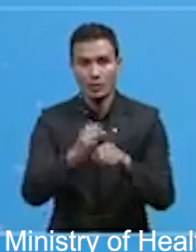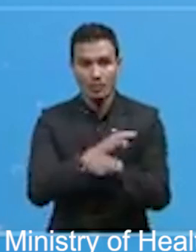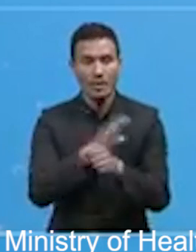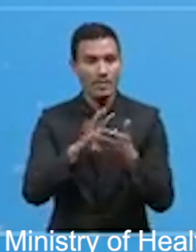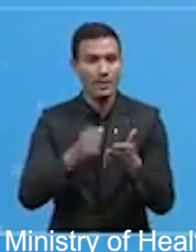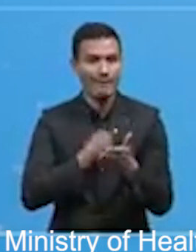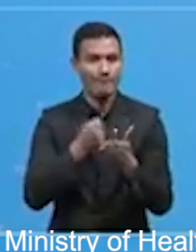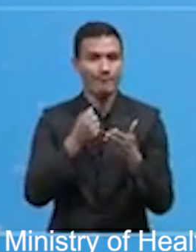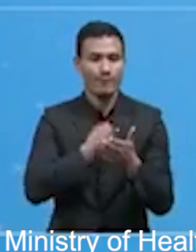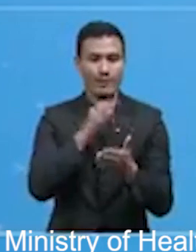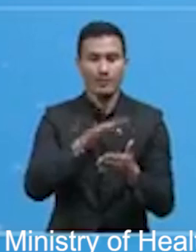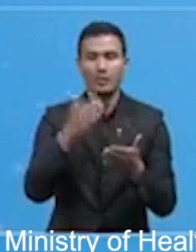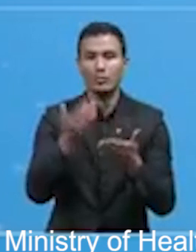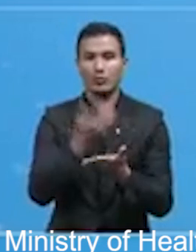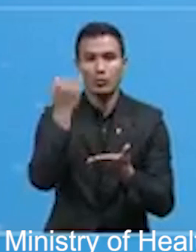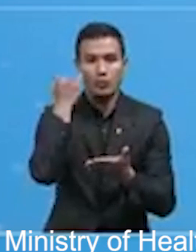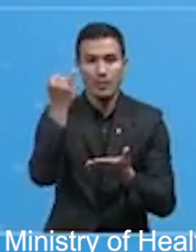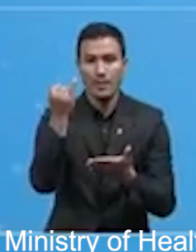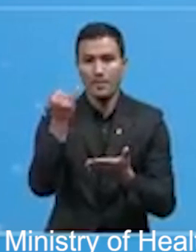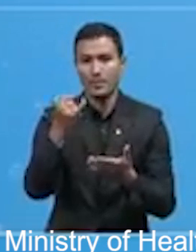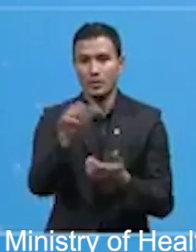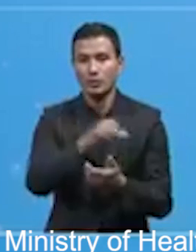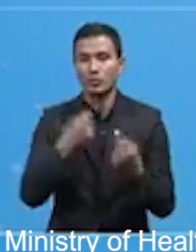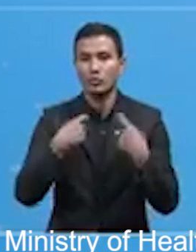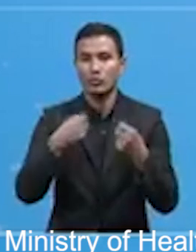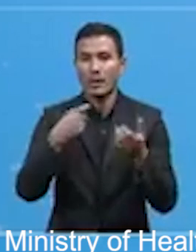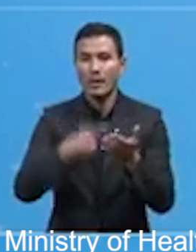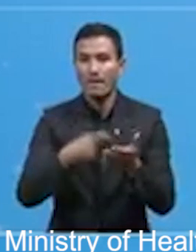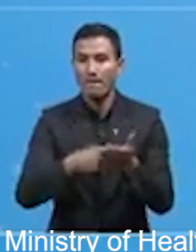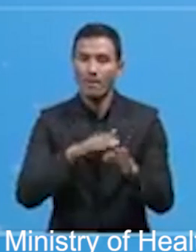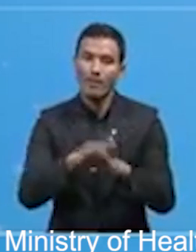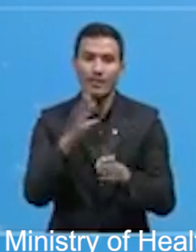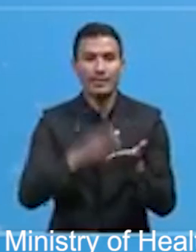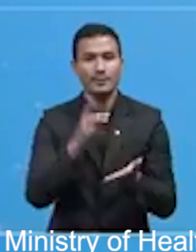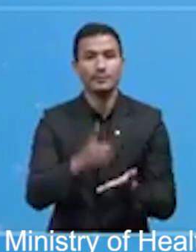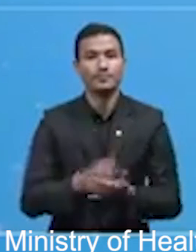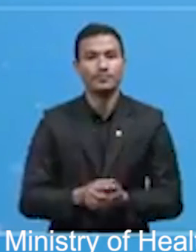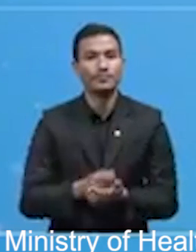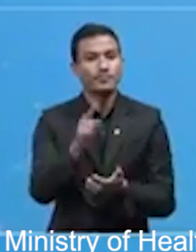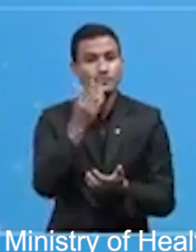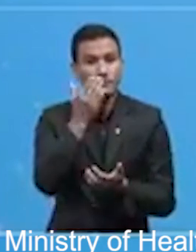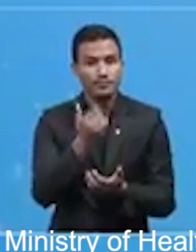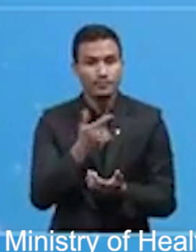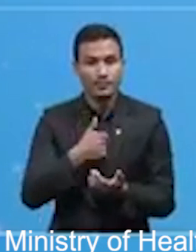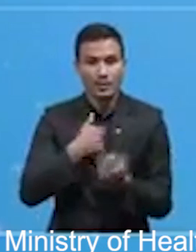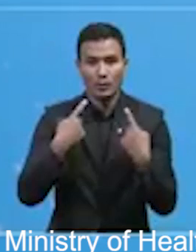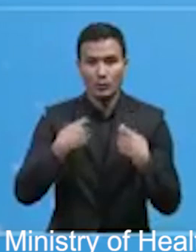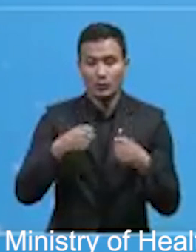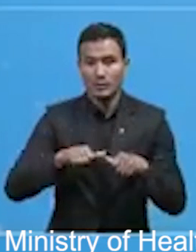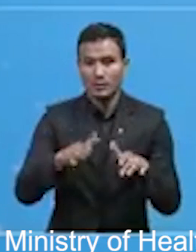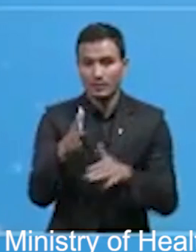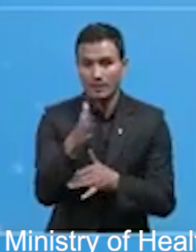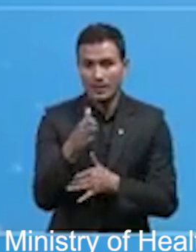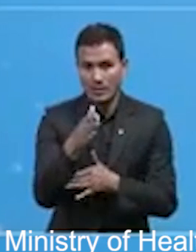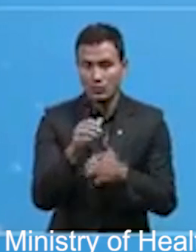संक्रमणबाट आफू र आफन्त बचाउने उपाय भनेको जनस्वास्थ्यका मापदण्डहरू मात्रै हुन्। त्यसैले हामीले स्वास्थ्य तथा